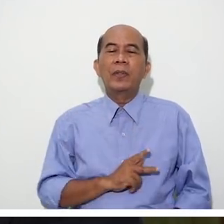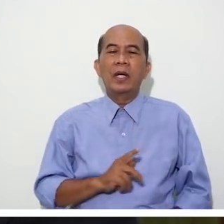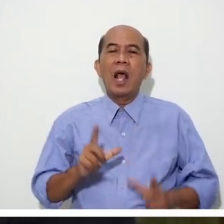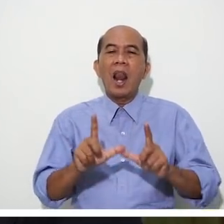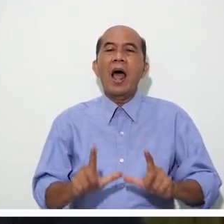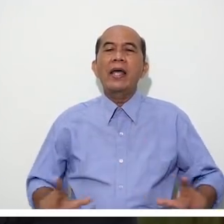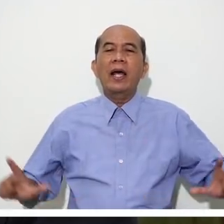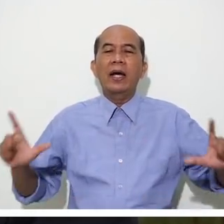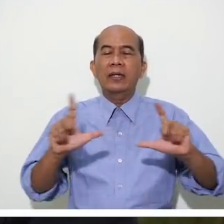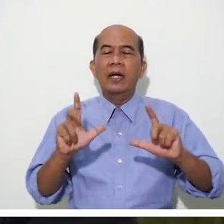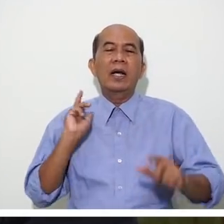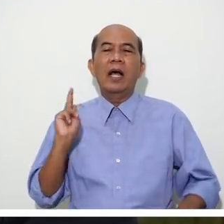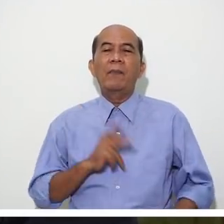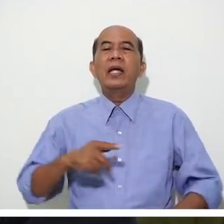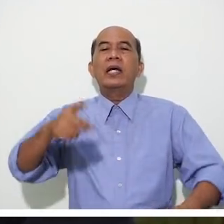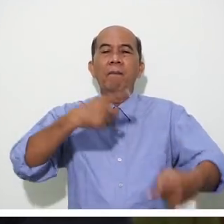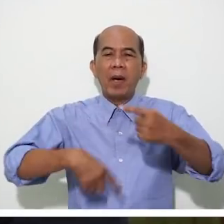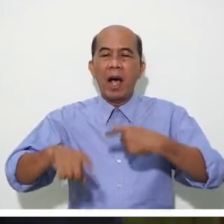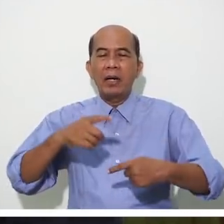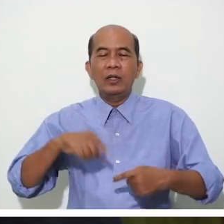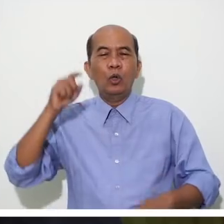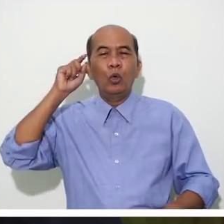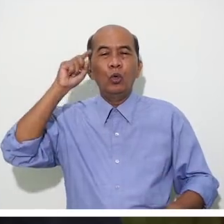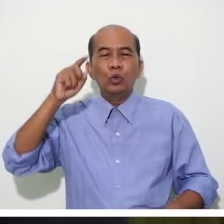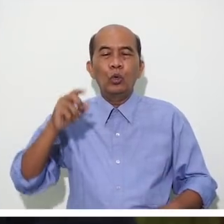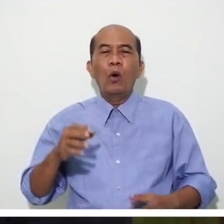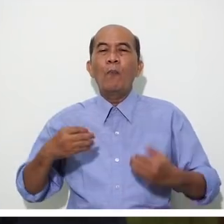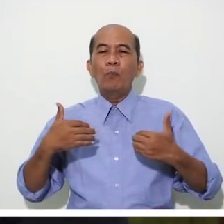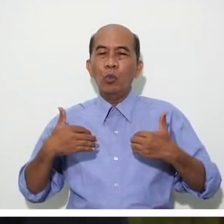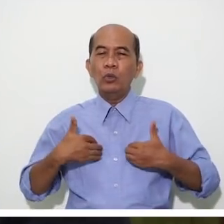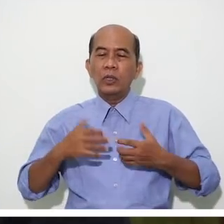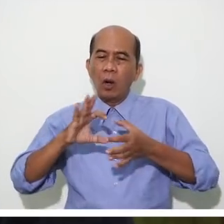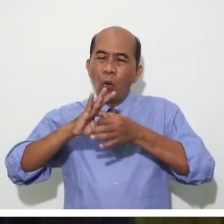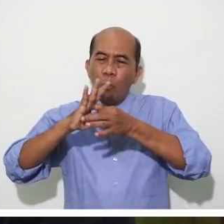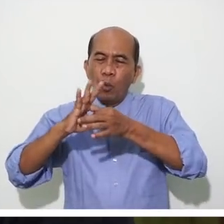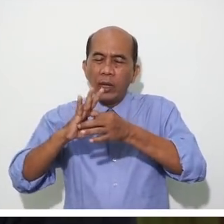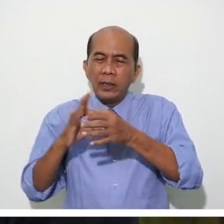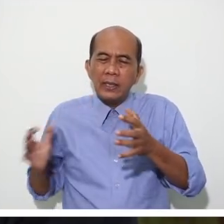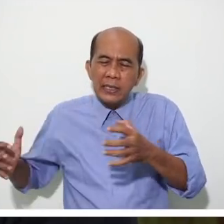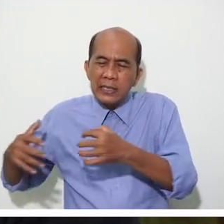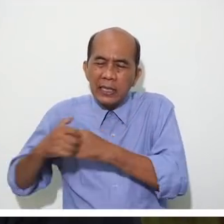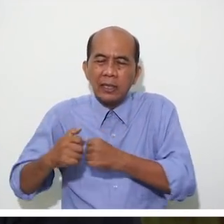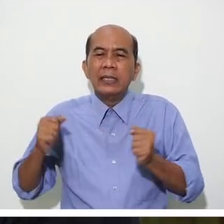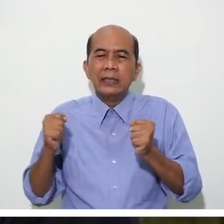Layakkanlah kami kembali untuk memiliki hubungan yang intim bersama dengan Tuhan.